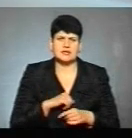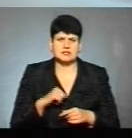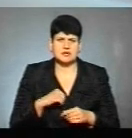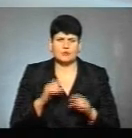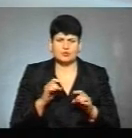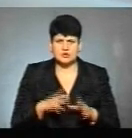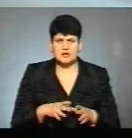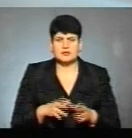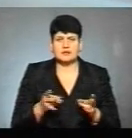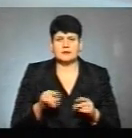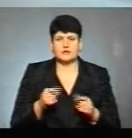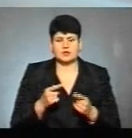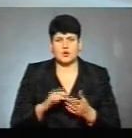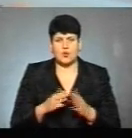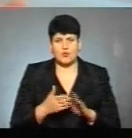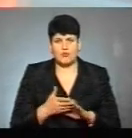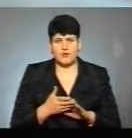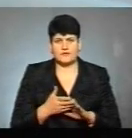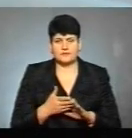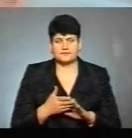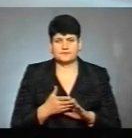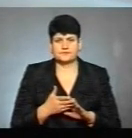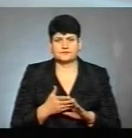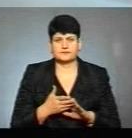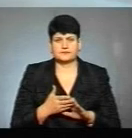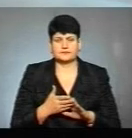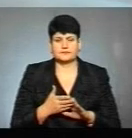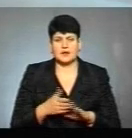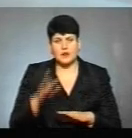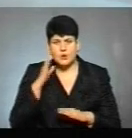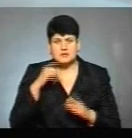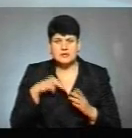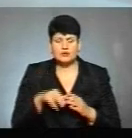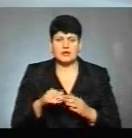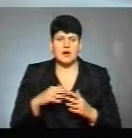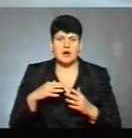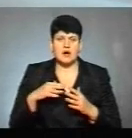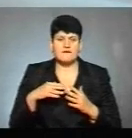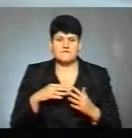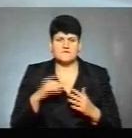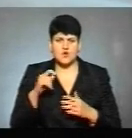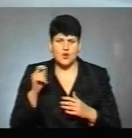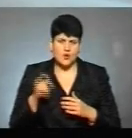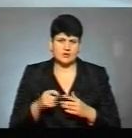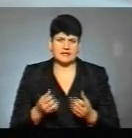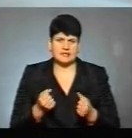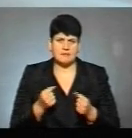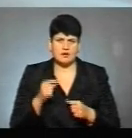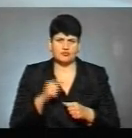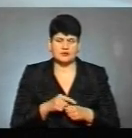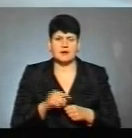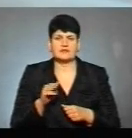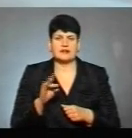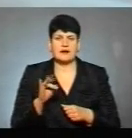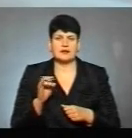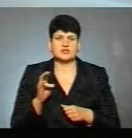але тільки треба створити умови. Ну як то так? От хлопці йдуть на фронт, тримають їх як заложників там в тих